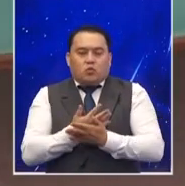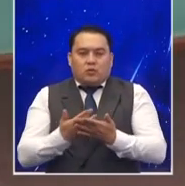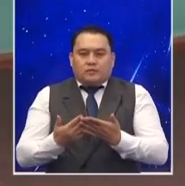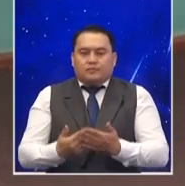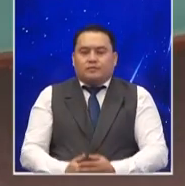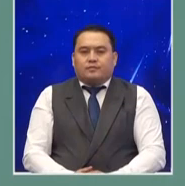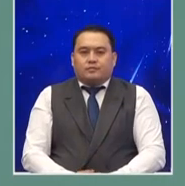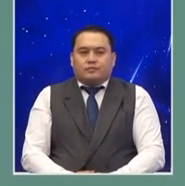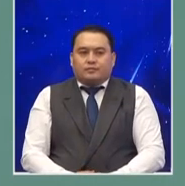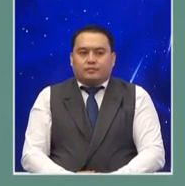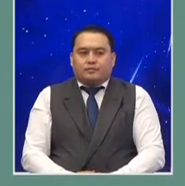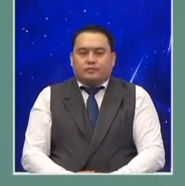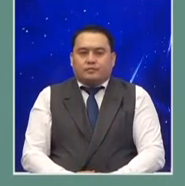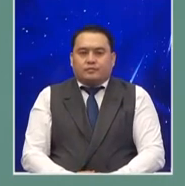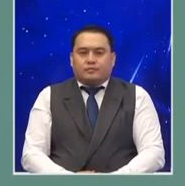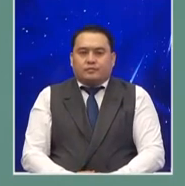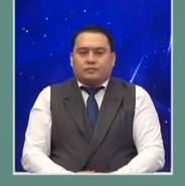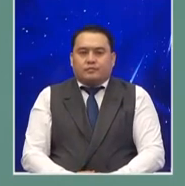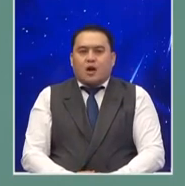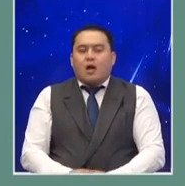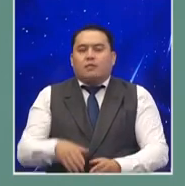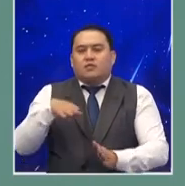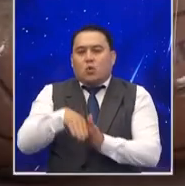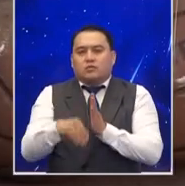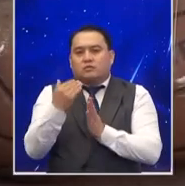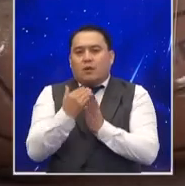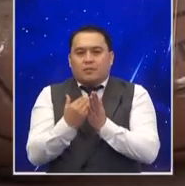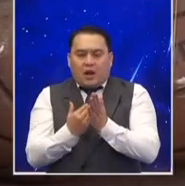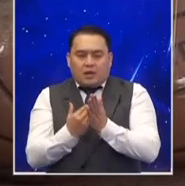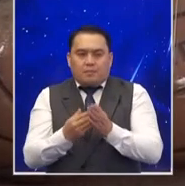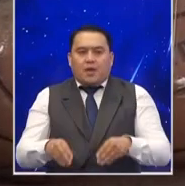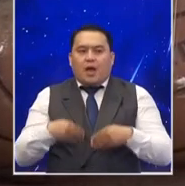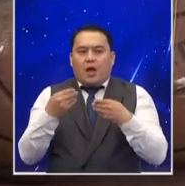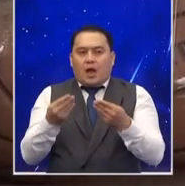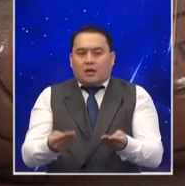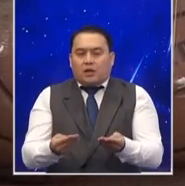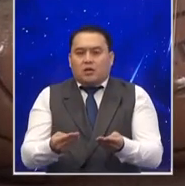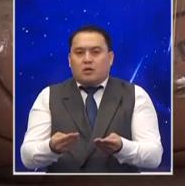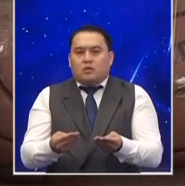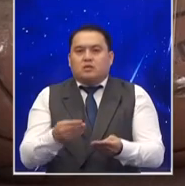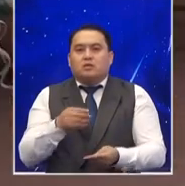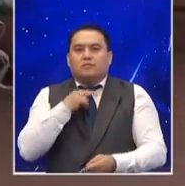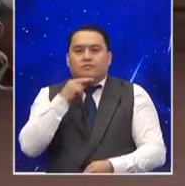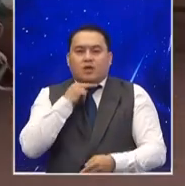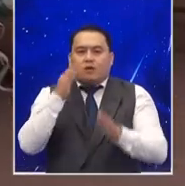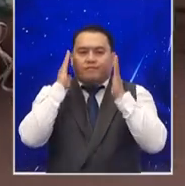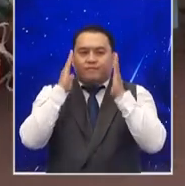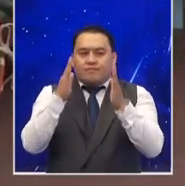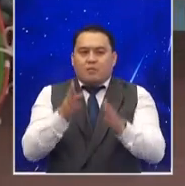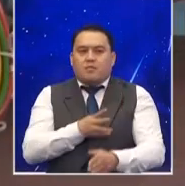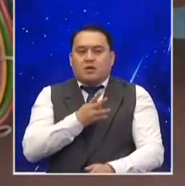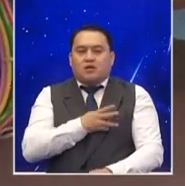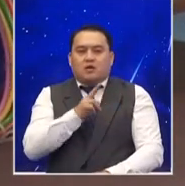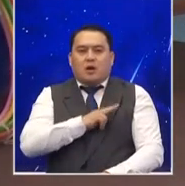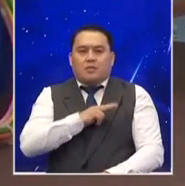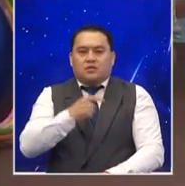столь необходимые в этот сложный период медсредства. При составлении списка предметов, переданных безвозмездно, Сырым уделил большое внимание пожеланиям